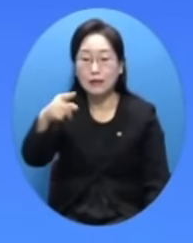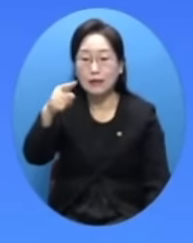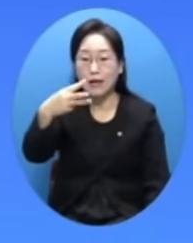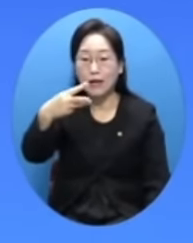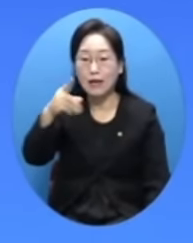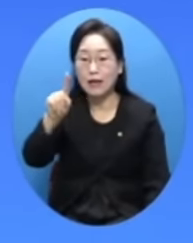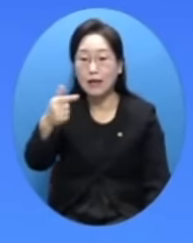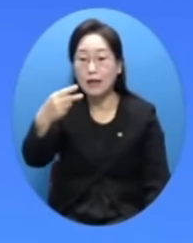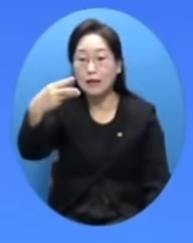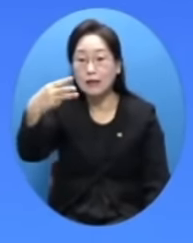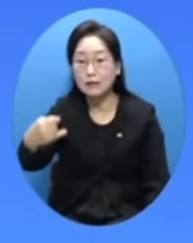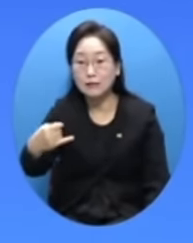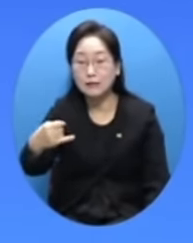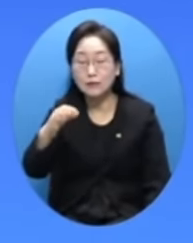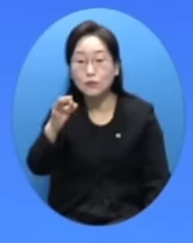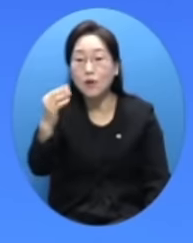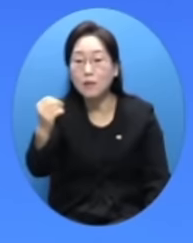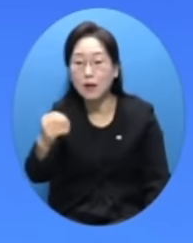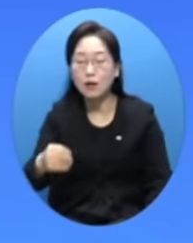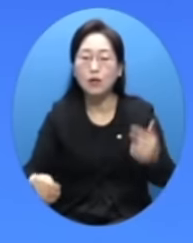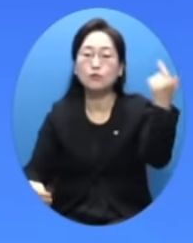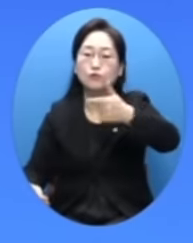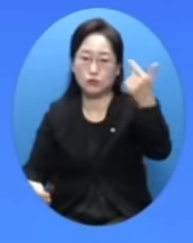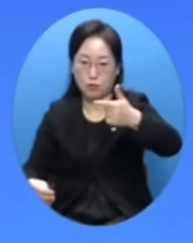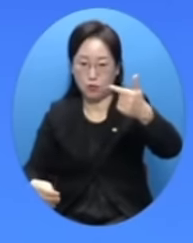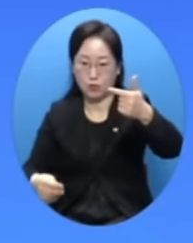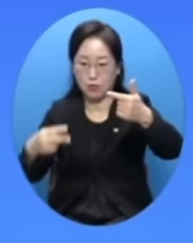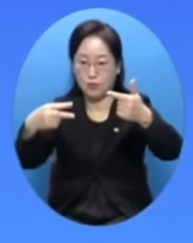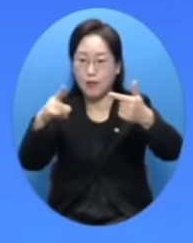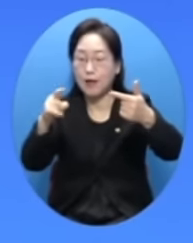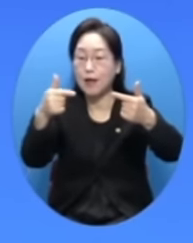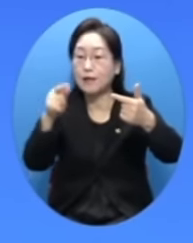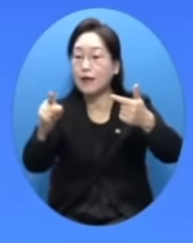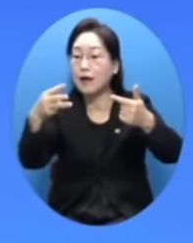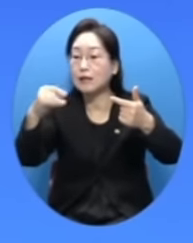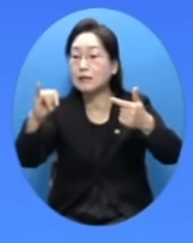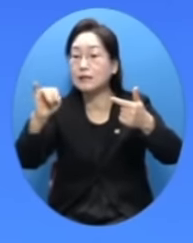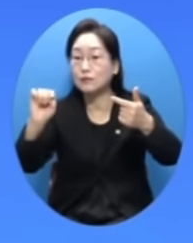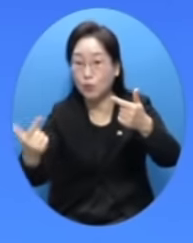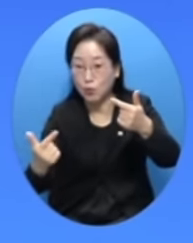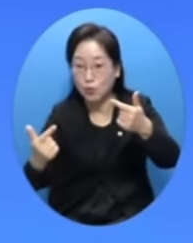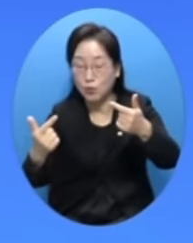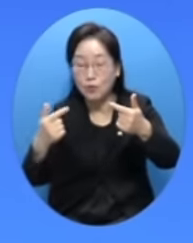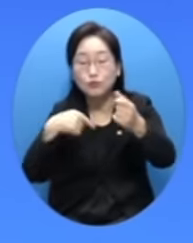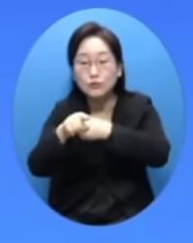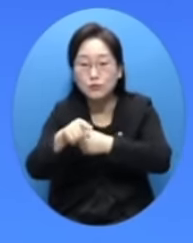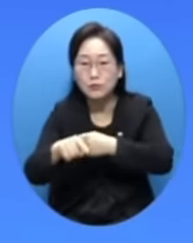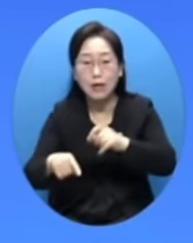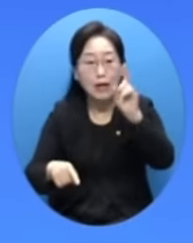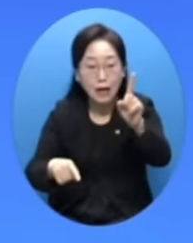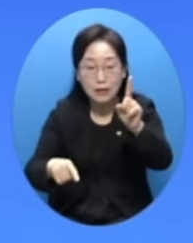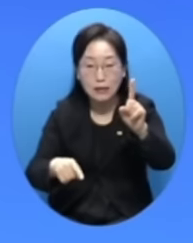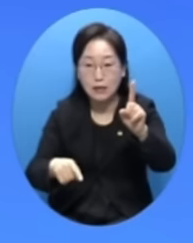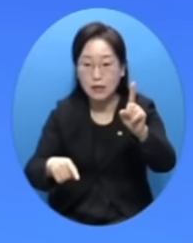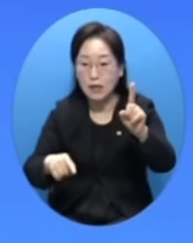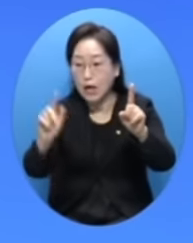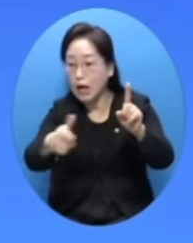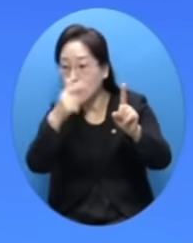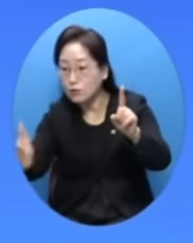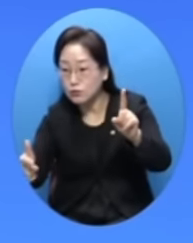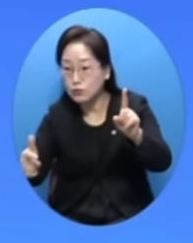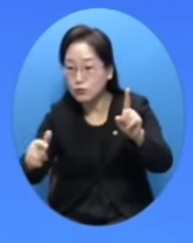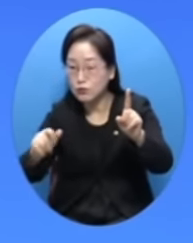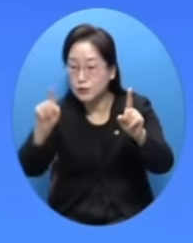6천 데나리 온입니다 한 데나리온은 하루 일한 품입니다 그러니까 하루 나가서 10만 원을 우리가